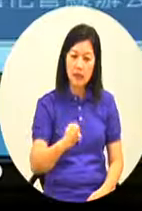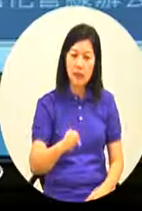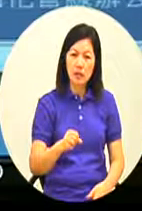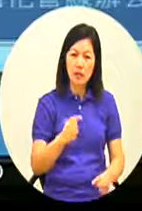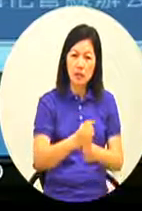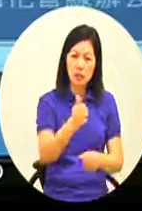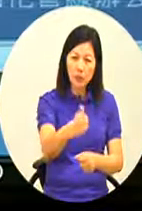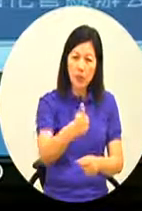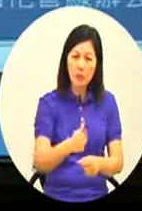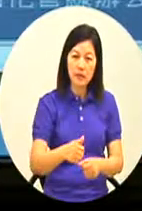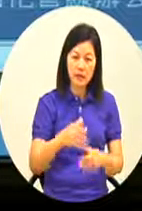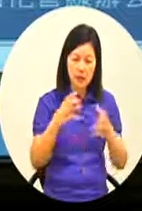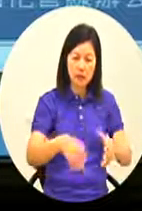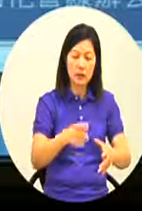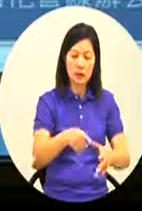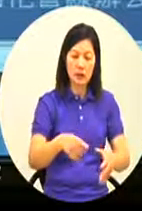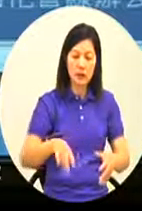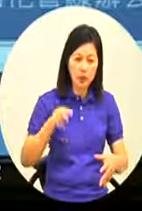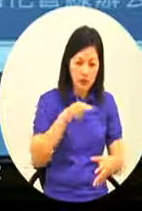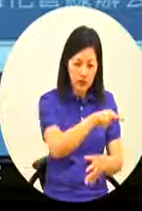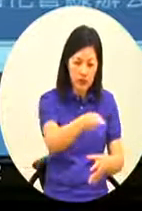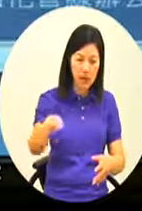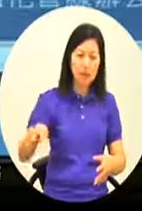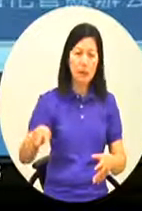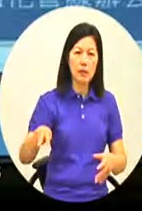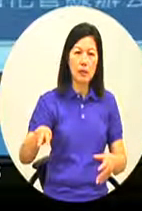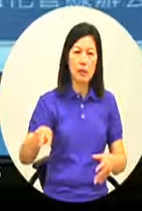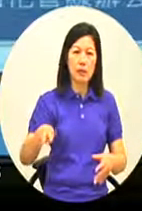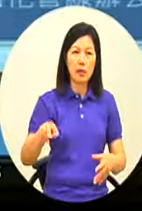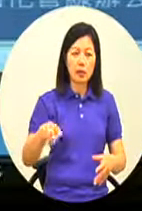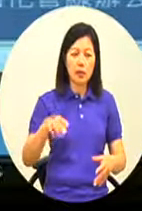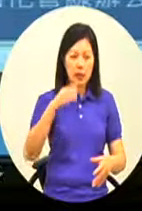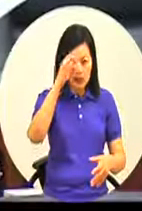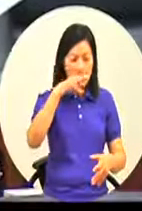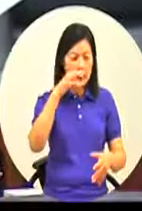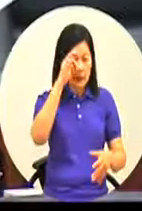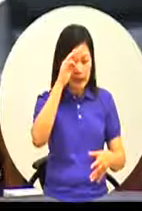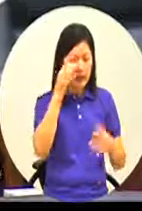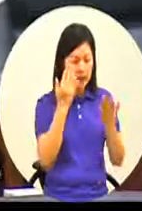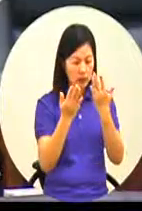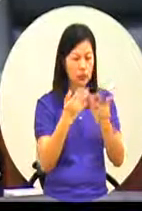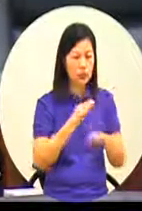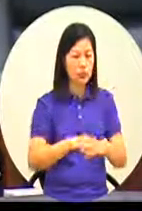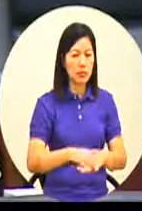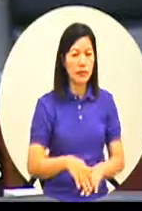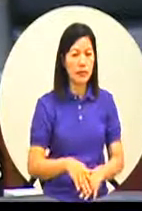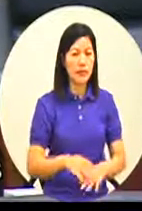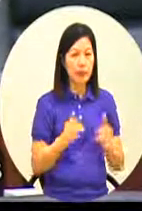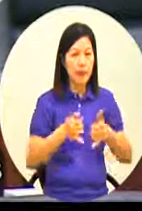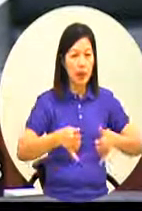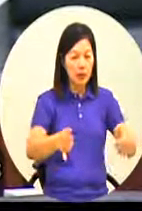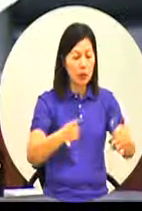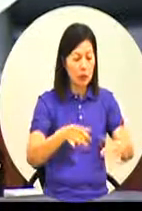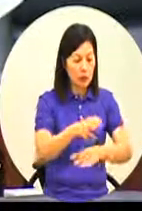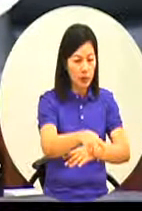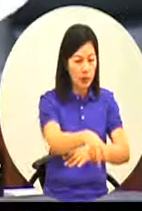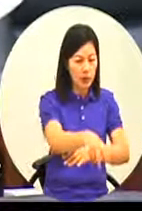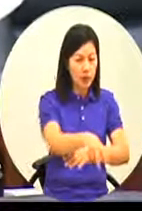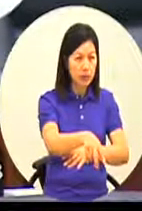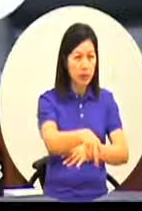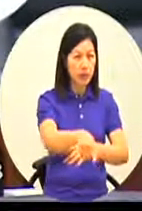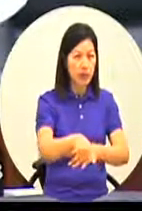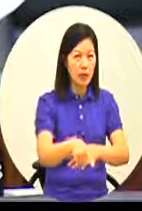来的时候我们图资全部都可以看到了，那我就想问啊，那这样子道路挖掘管理中心图